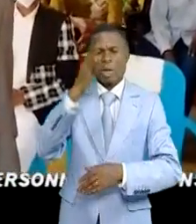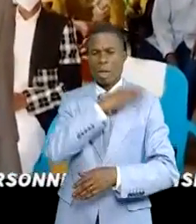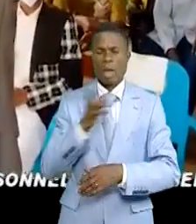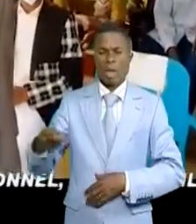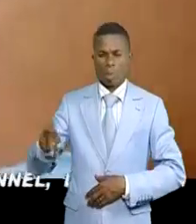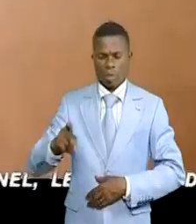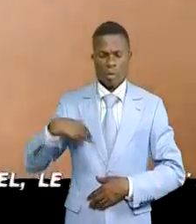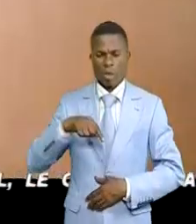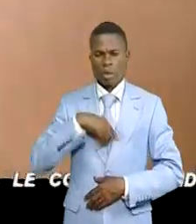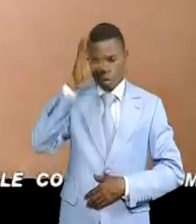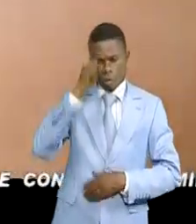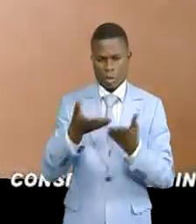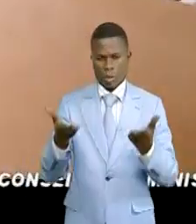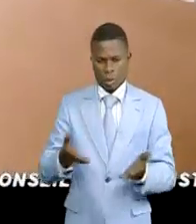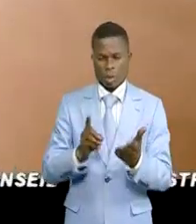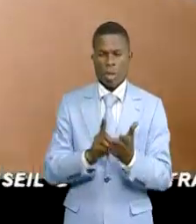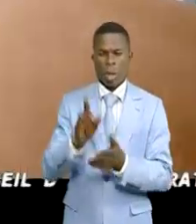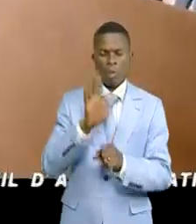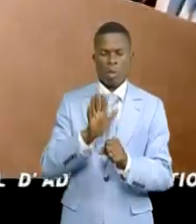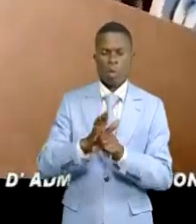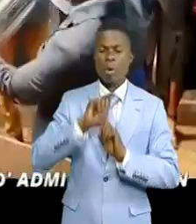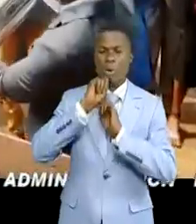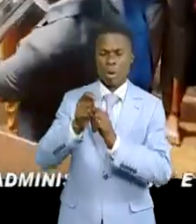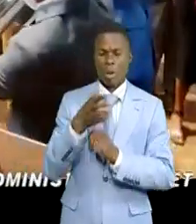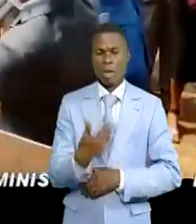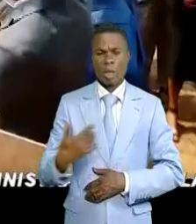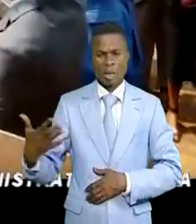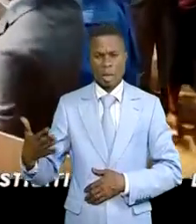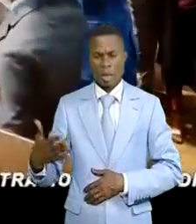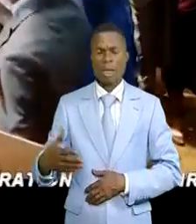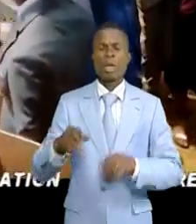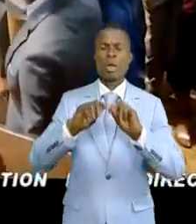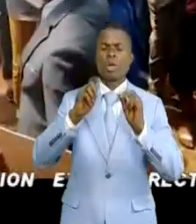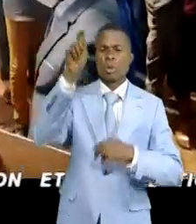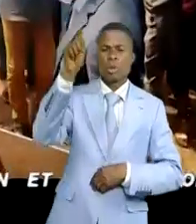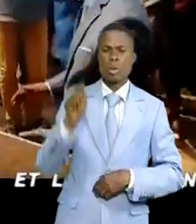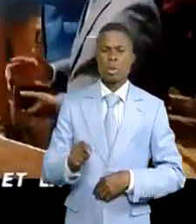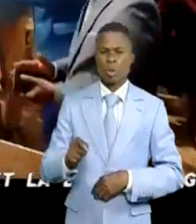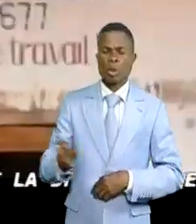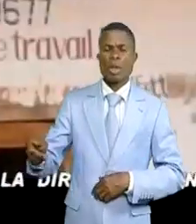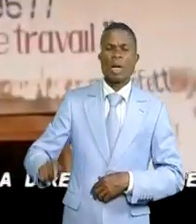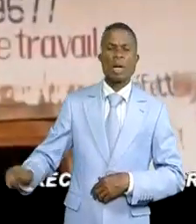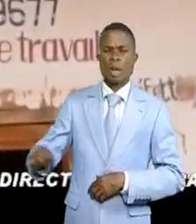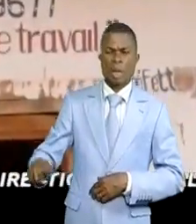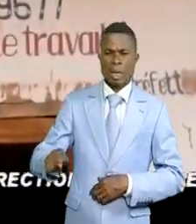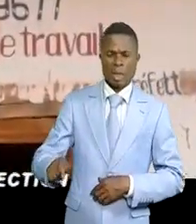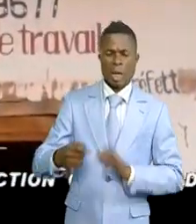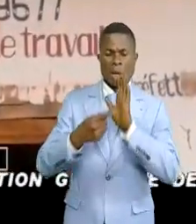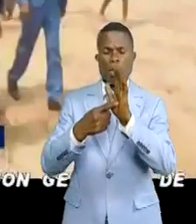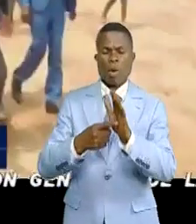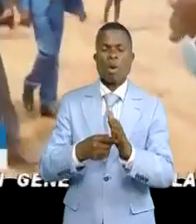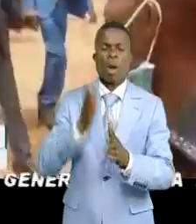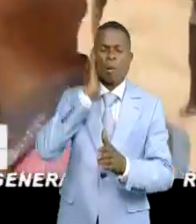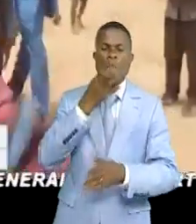province de Maïndombe. Le 3 de ces lots importants des matériels à la sous-division Tandembelou marque la volonté de